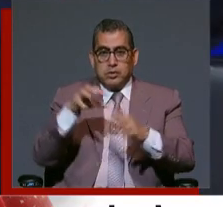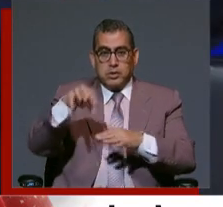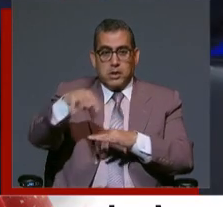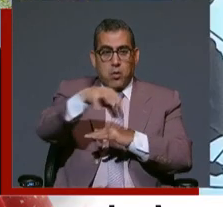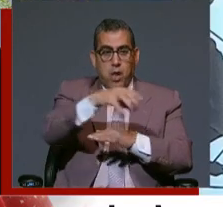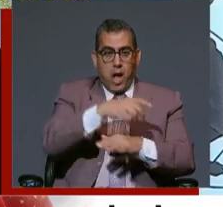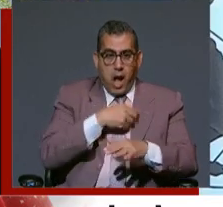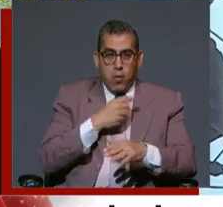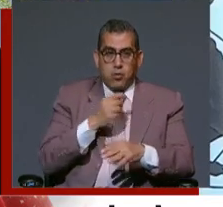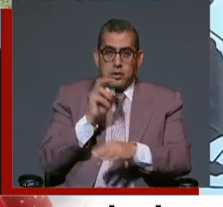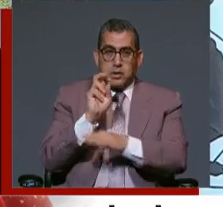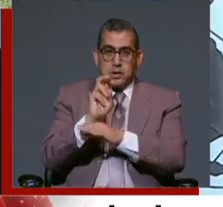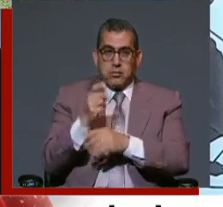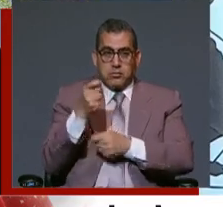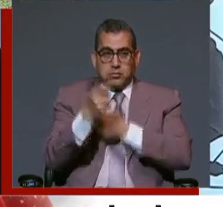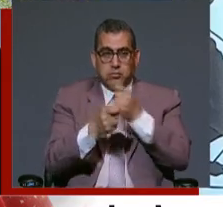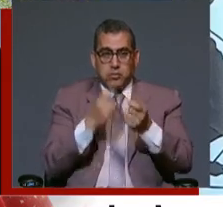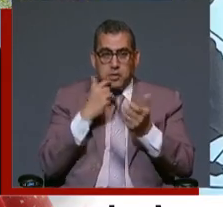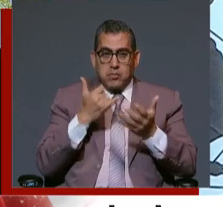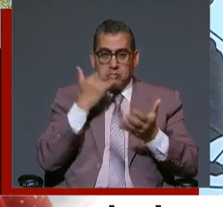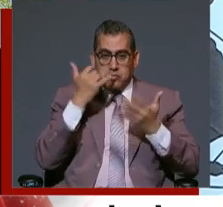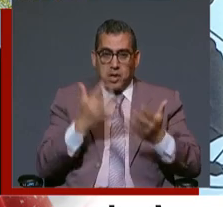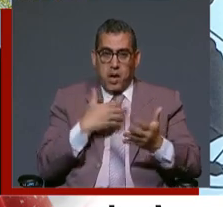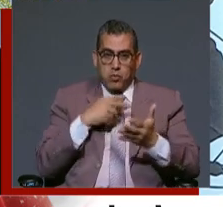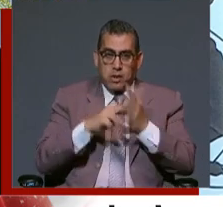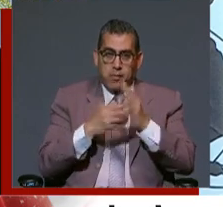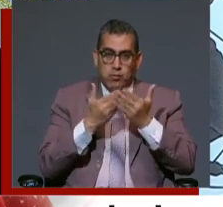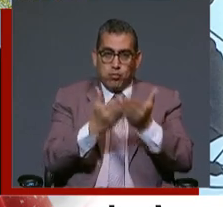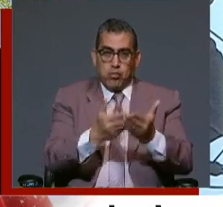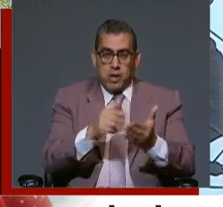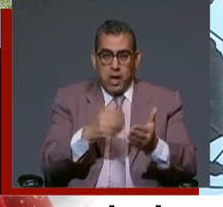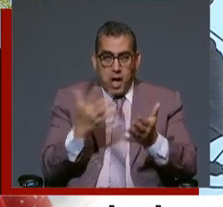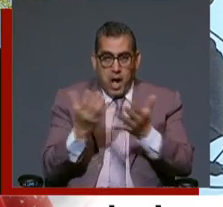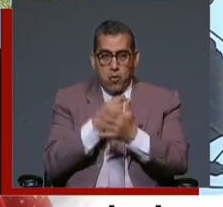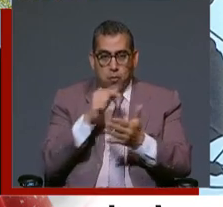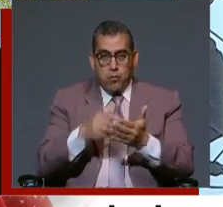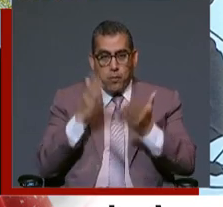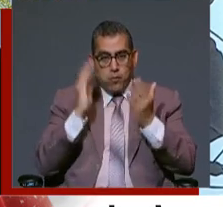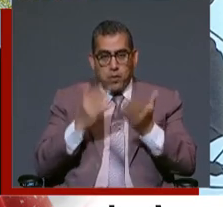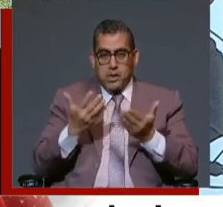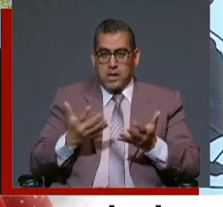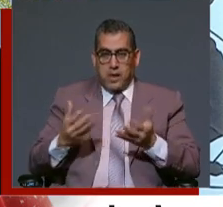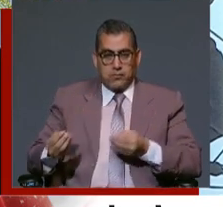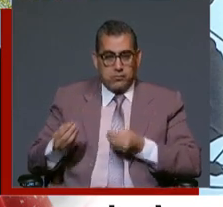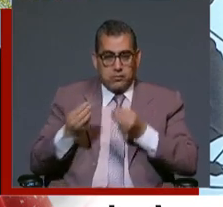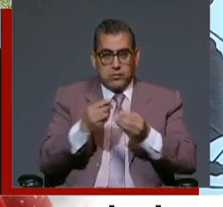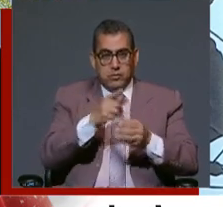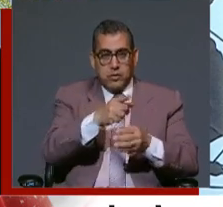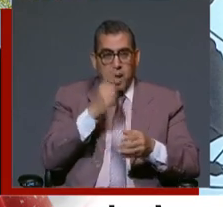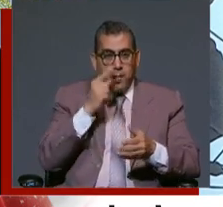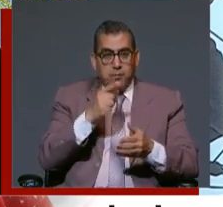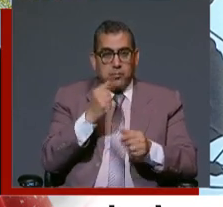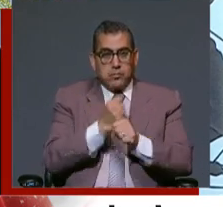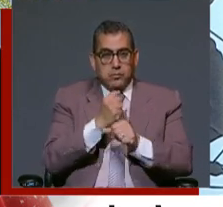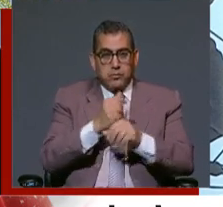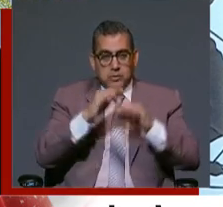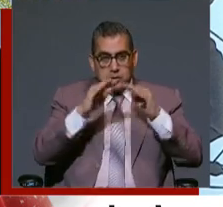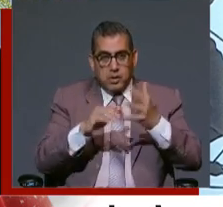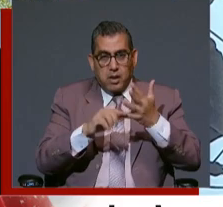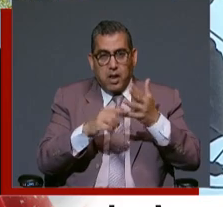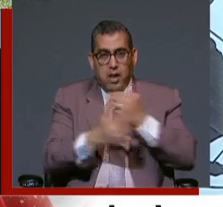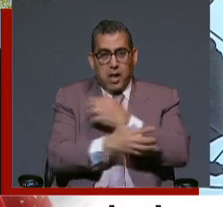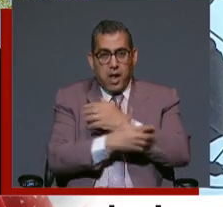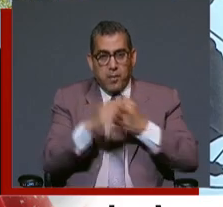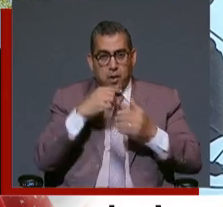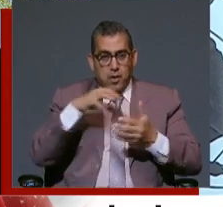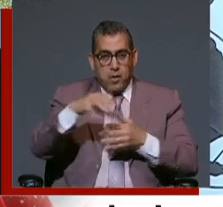للحصول على قروض ميسرة، بحيث تكون متاحة للدول منخفضة ومتوسطة الدخل